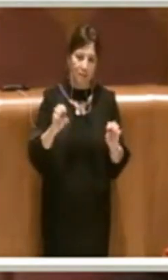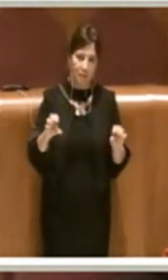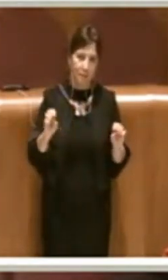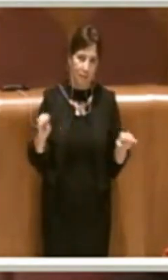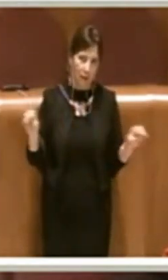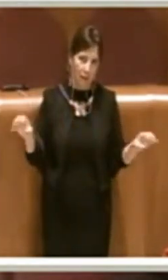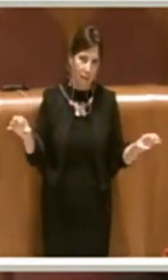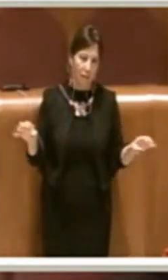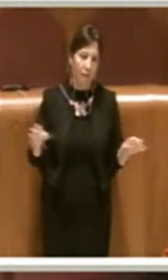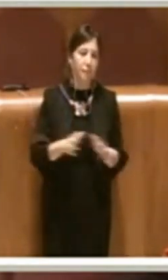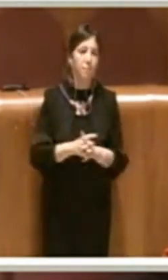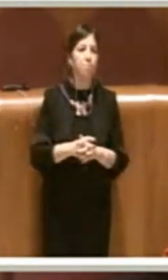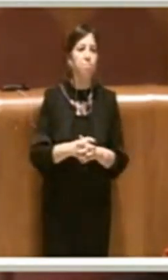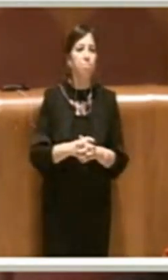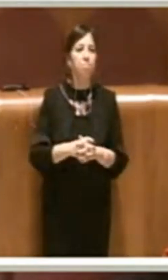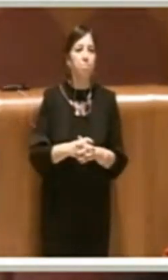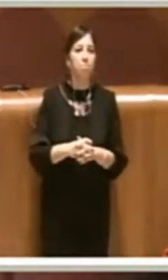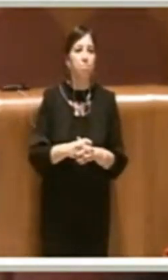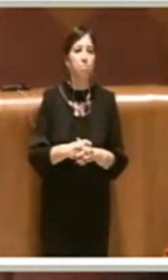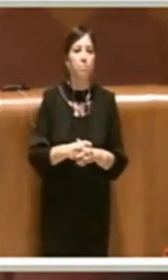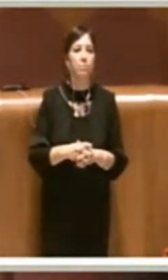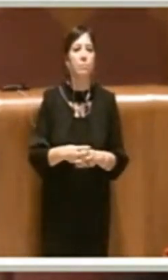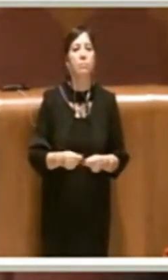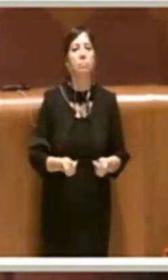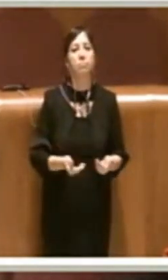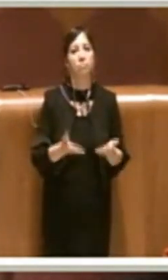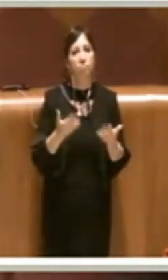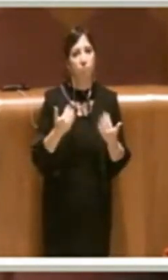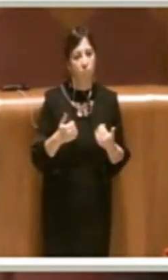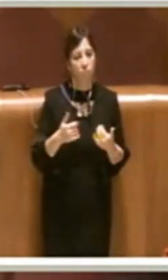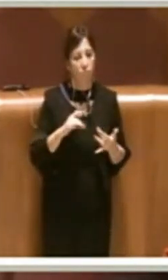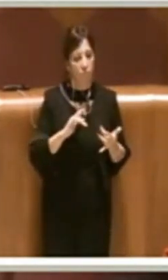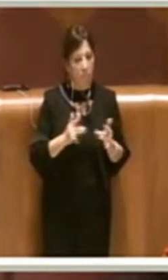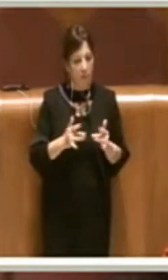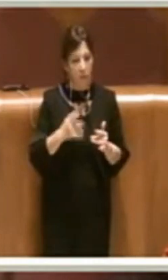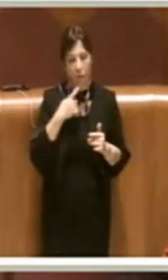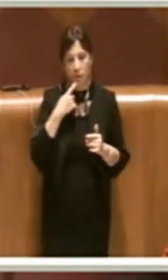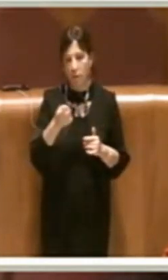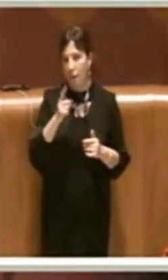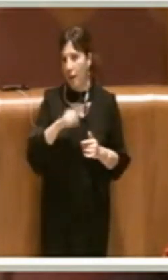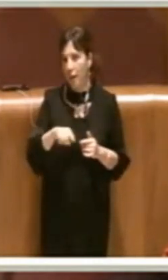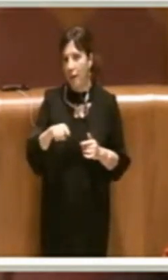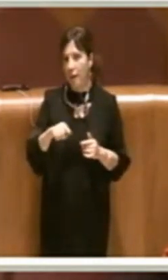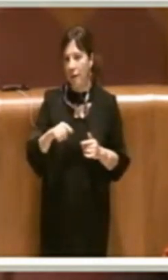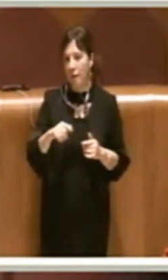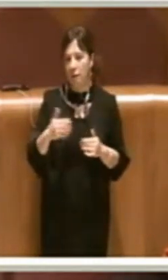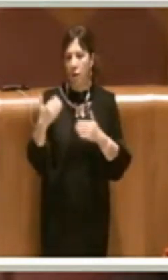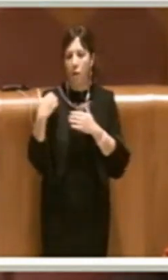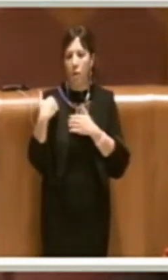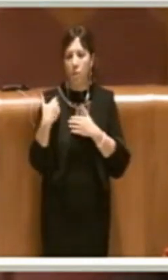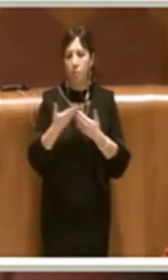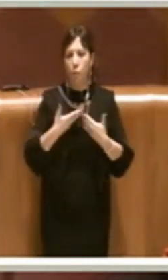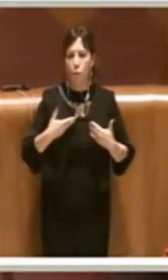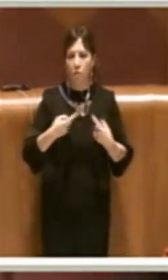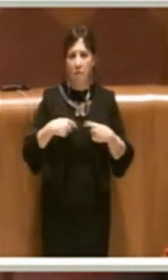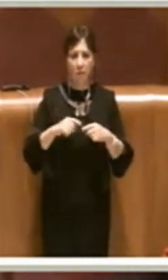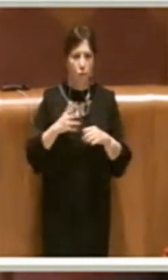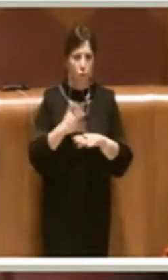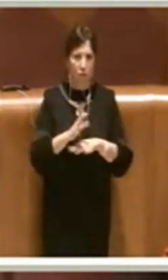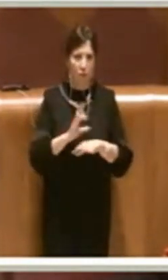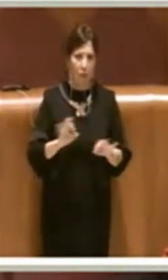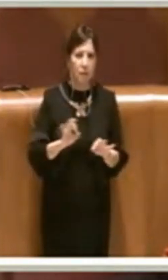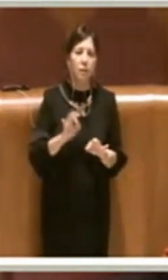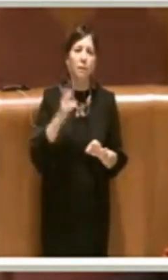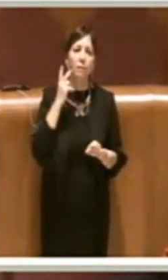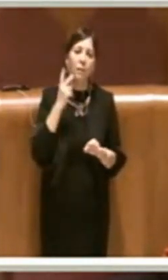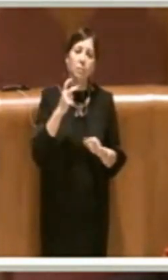insegnanti proprio sugli acquisti via internet, questo lo dico anche se esula dal compito del Consiglio Comunale, vorremmo vedere